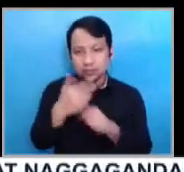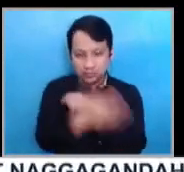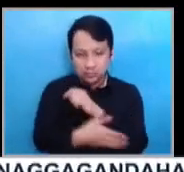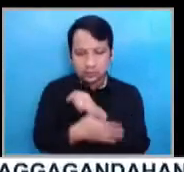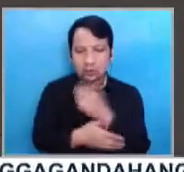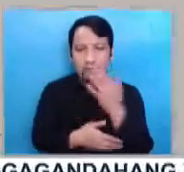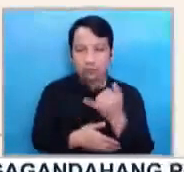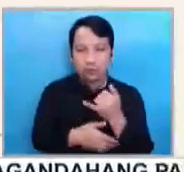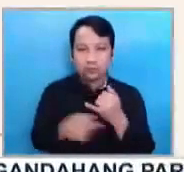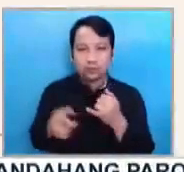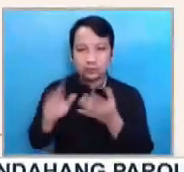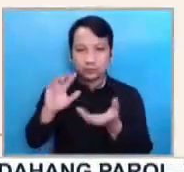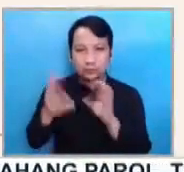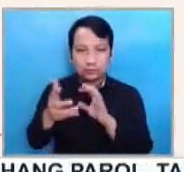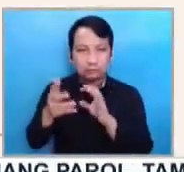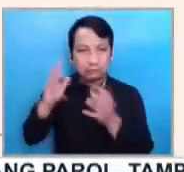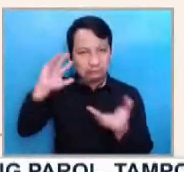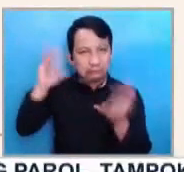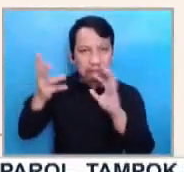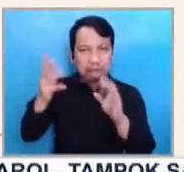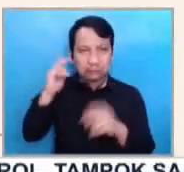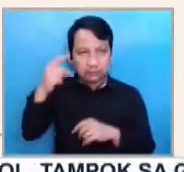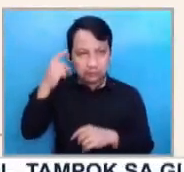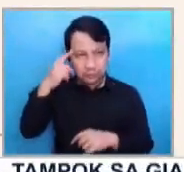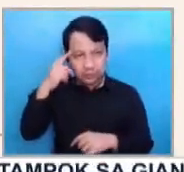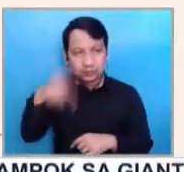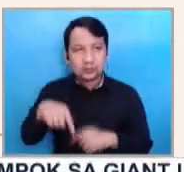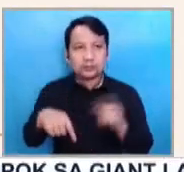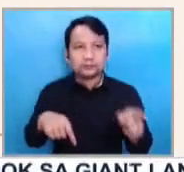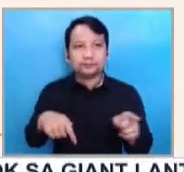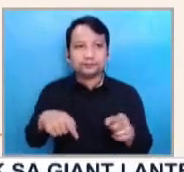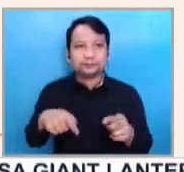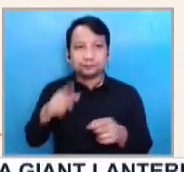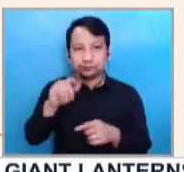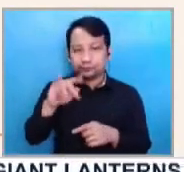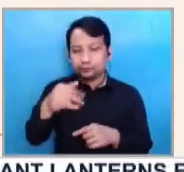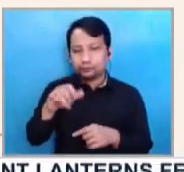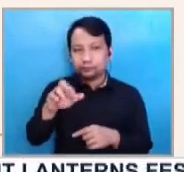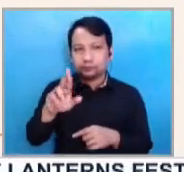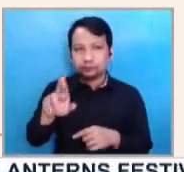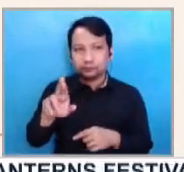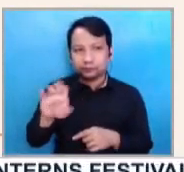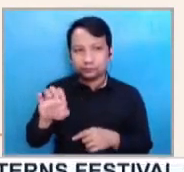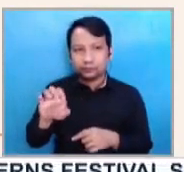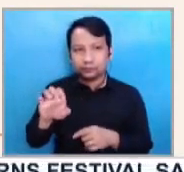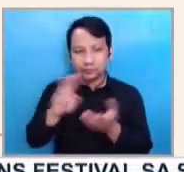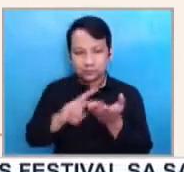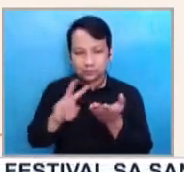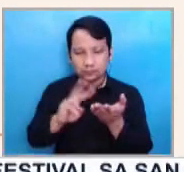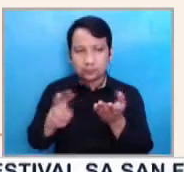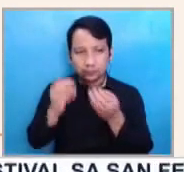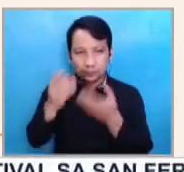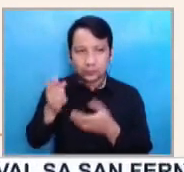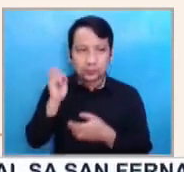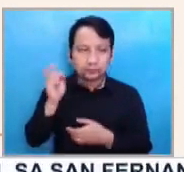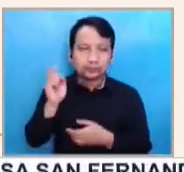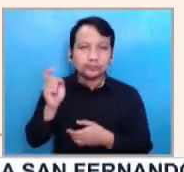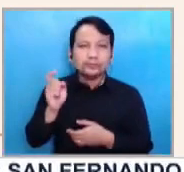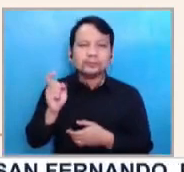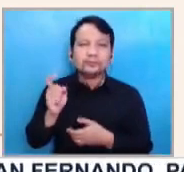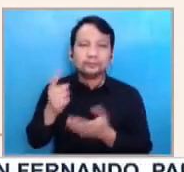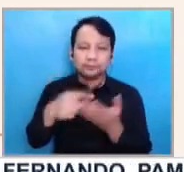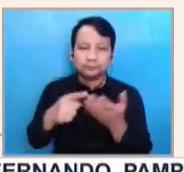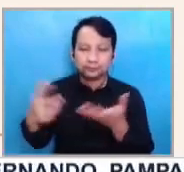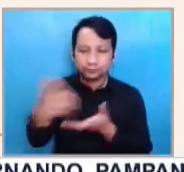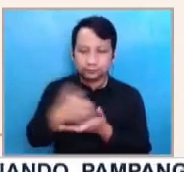sa magulong politika. Ang Tanghera Survey ay isang award-winning research company na nagbibigay ng mabilis at madaling data